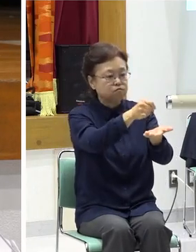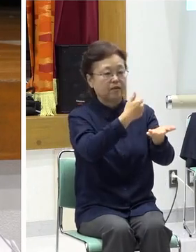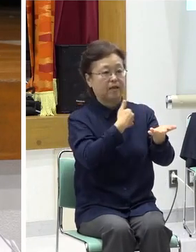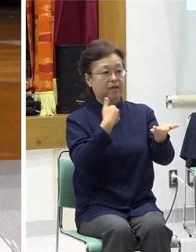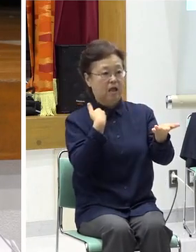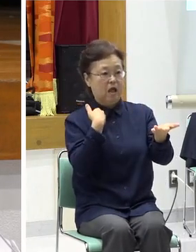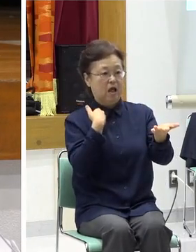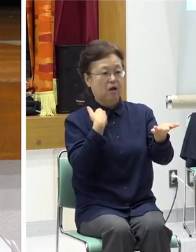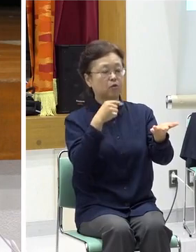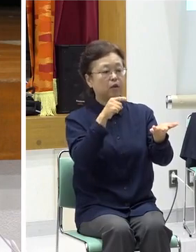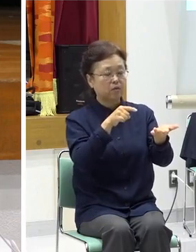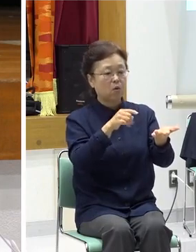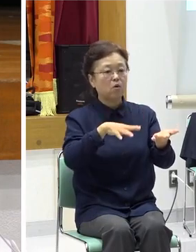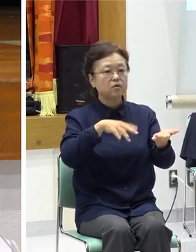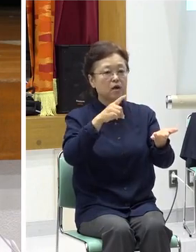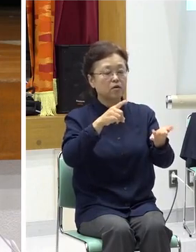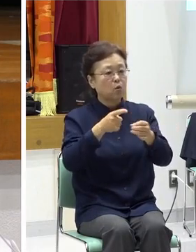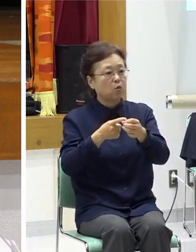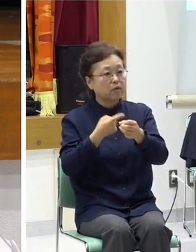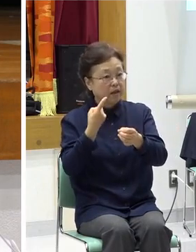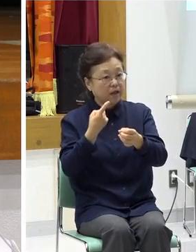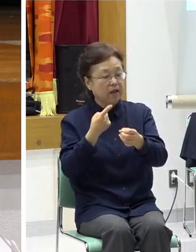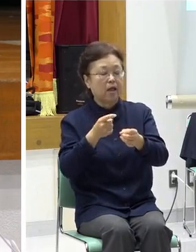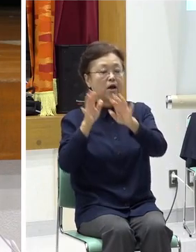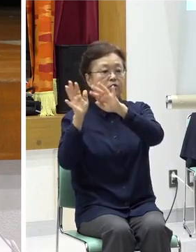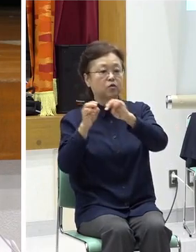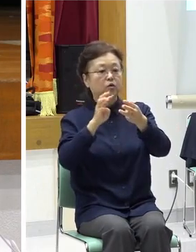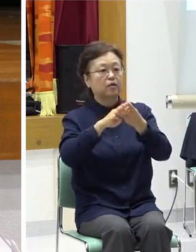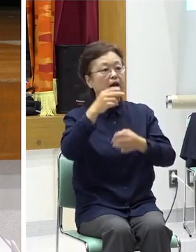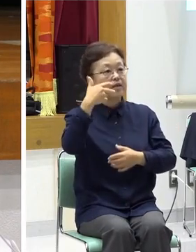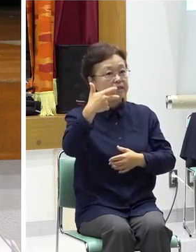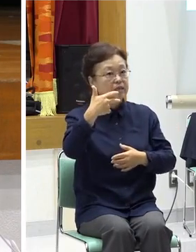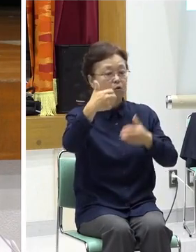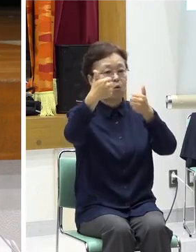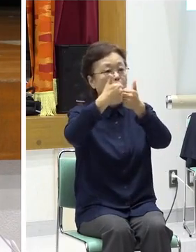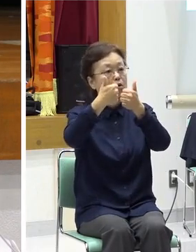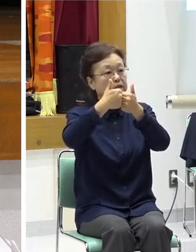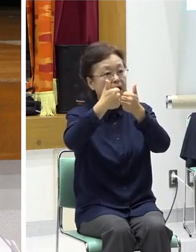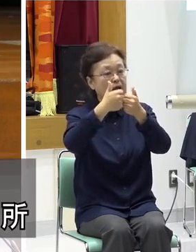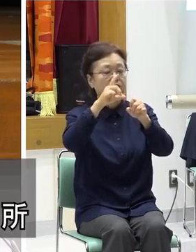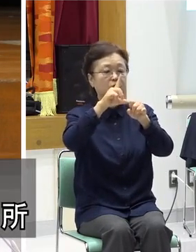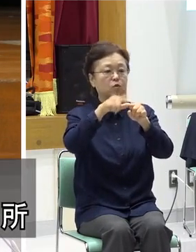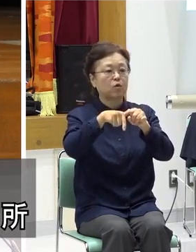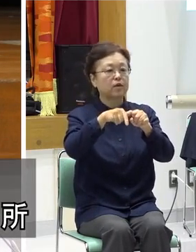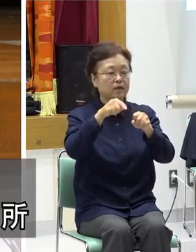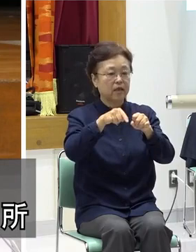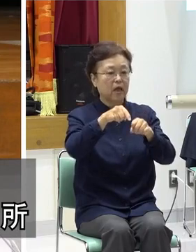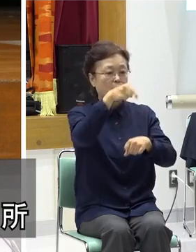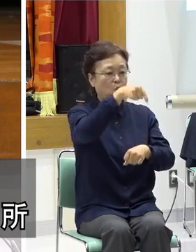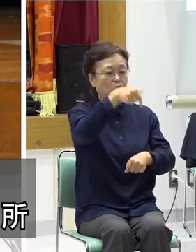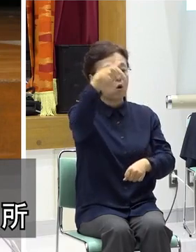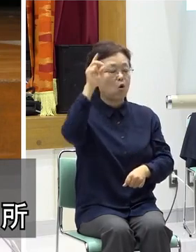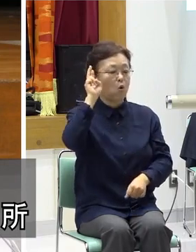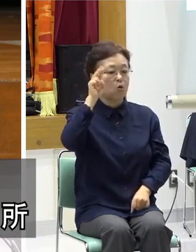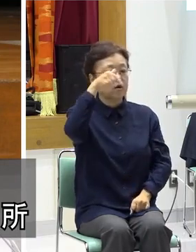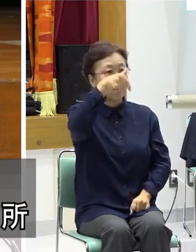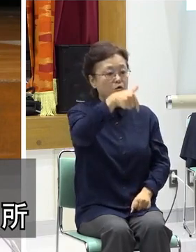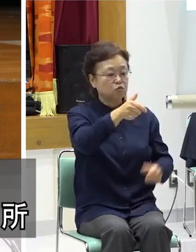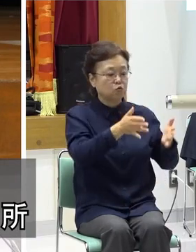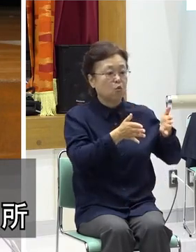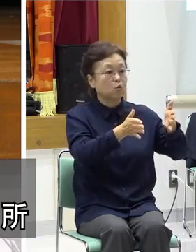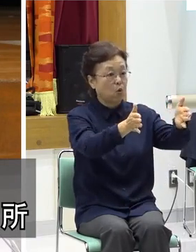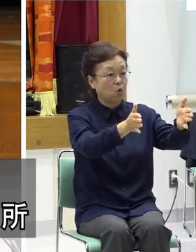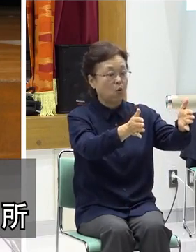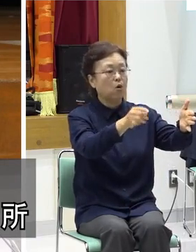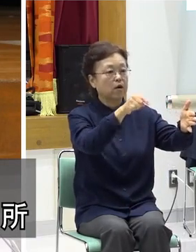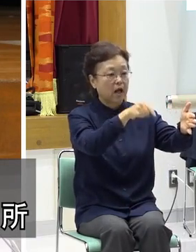番最初は吹田市との懇談の中でここの府道の歩道を歩